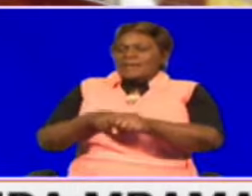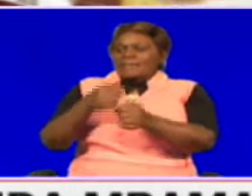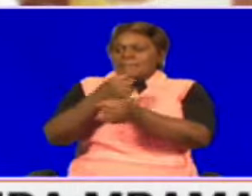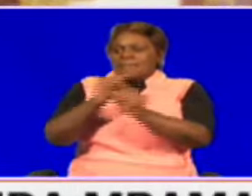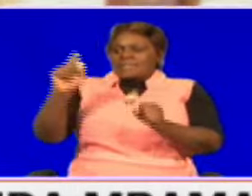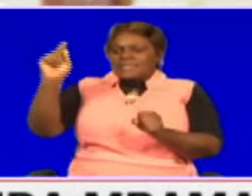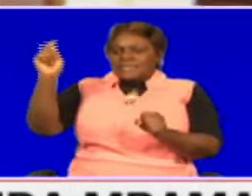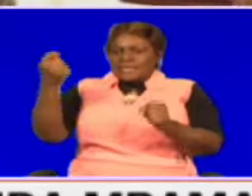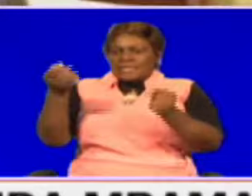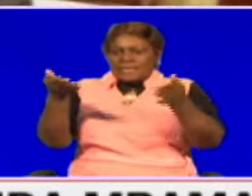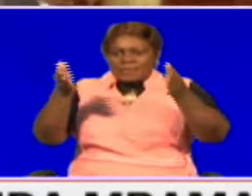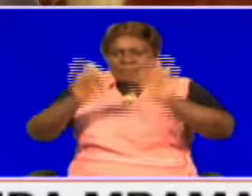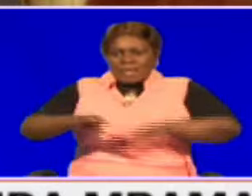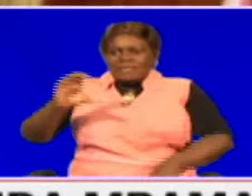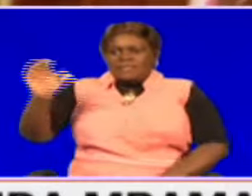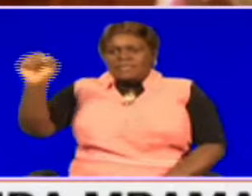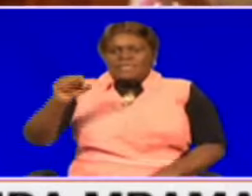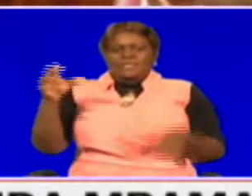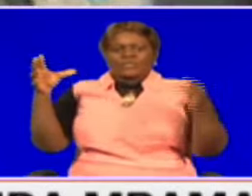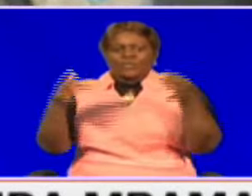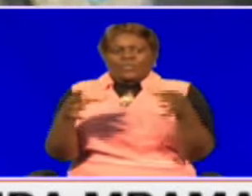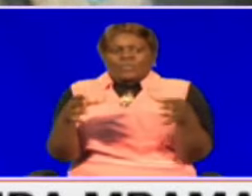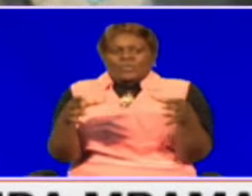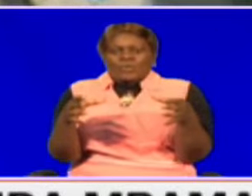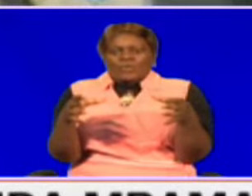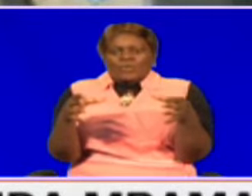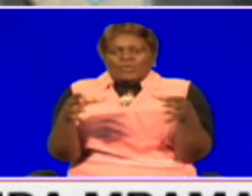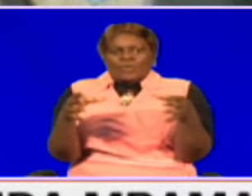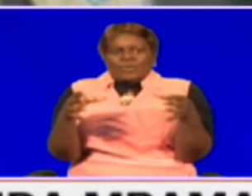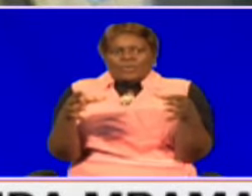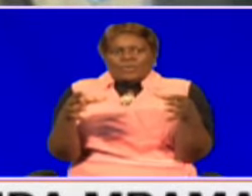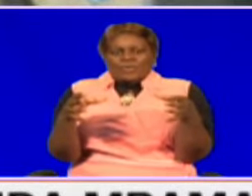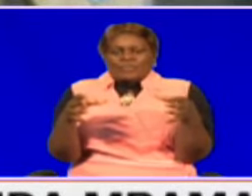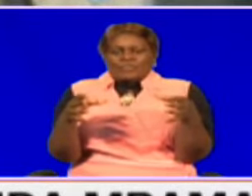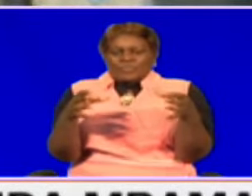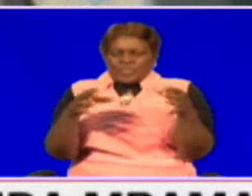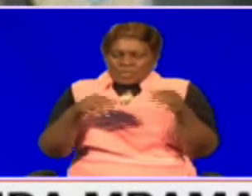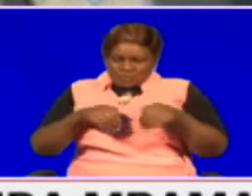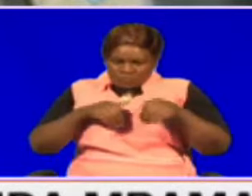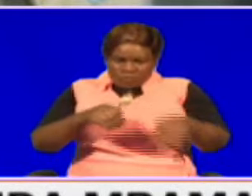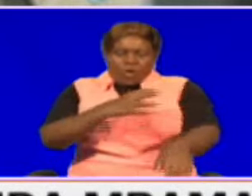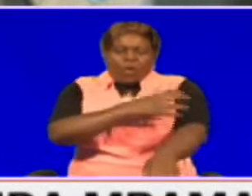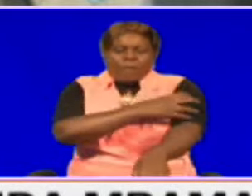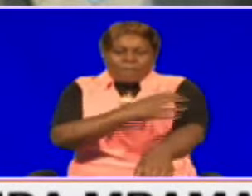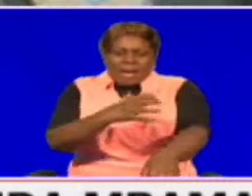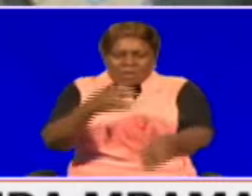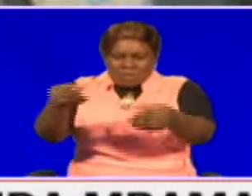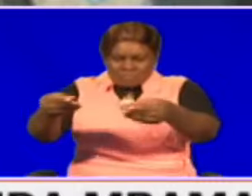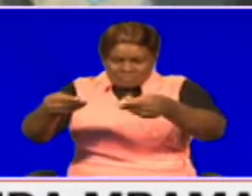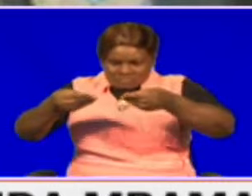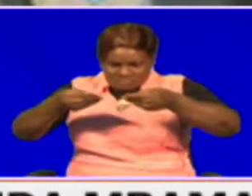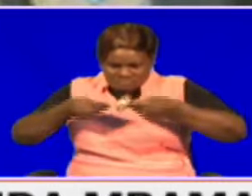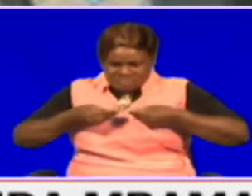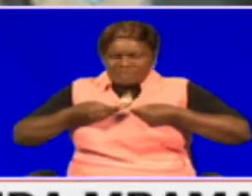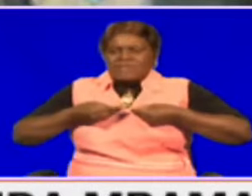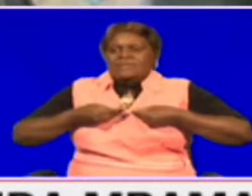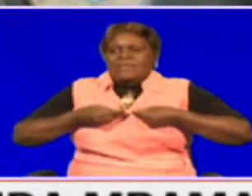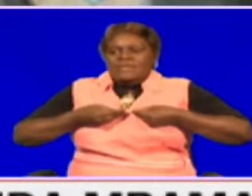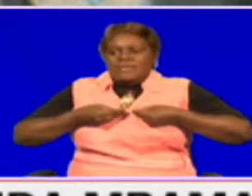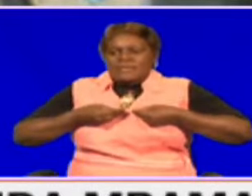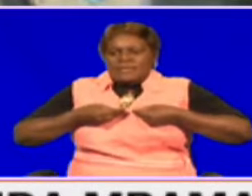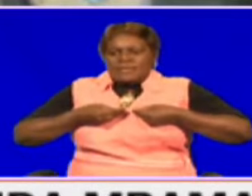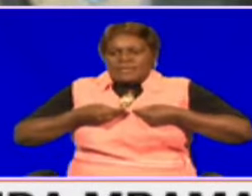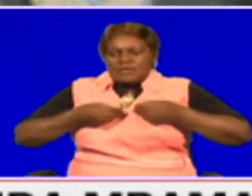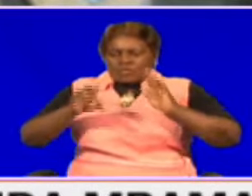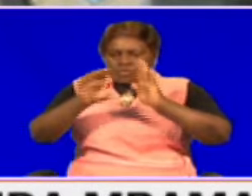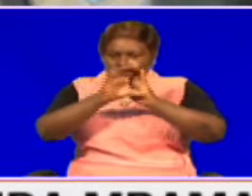wa Kenya kuvunja baraza lake la mawaziri. In accordance with the powers conferred upon me